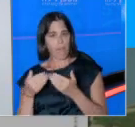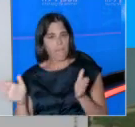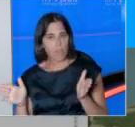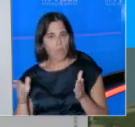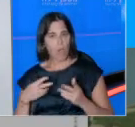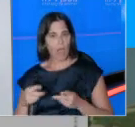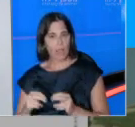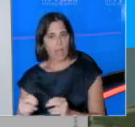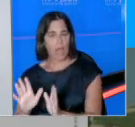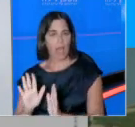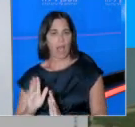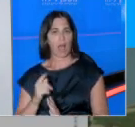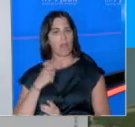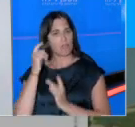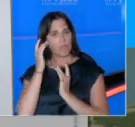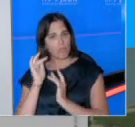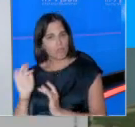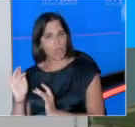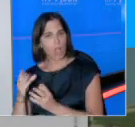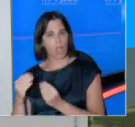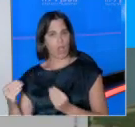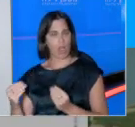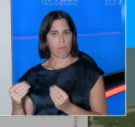הנחל, ותוך כמובן דאגה רבה